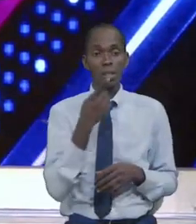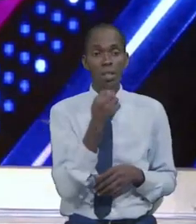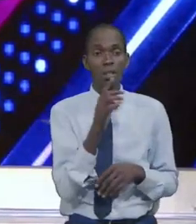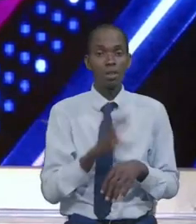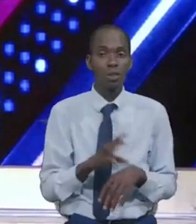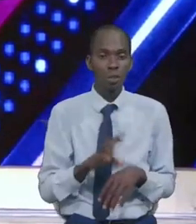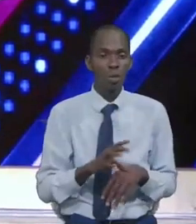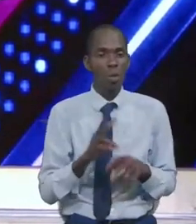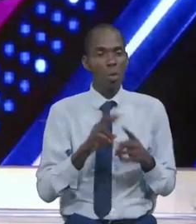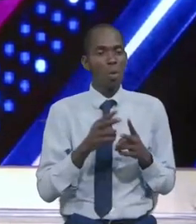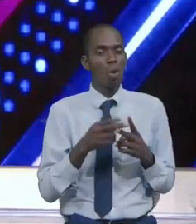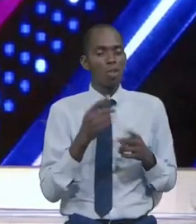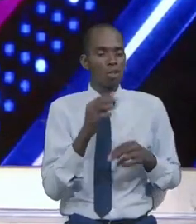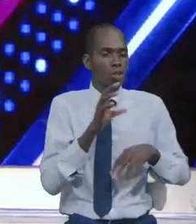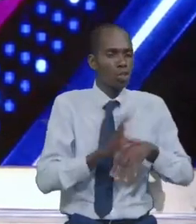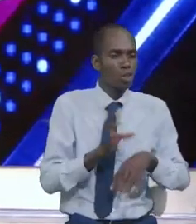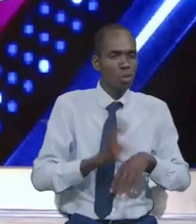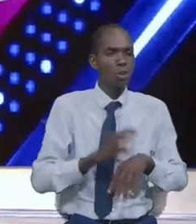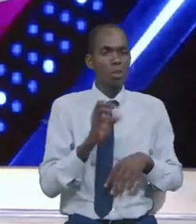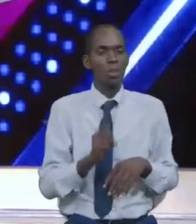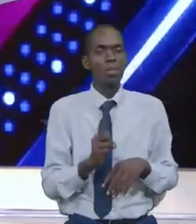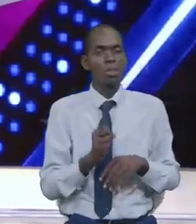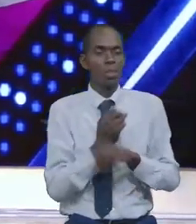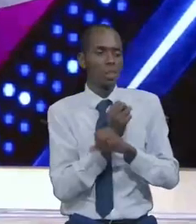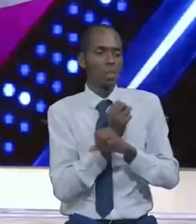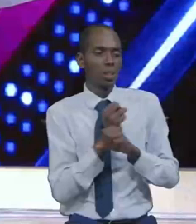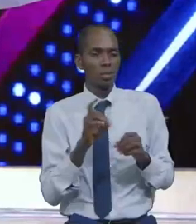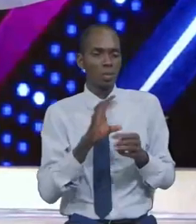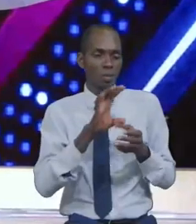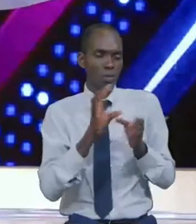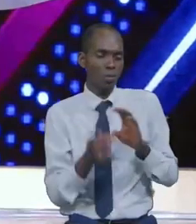L'église sauvée, convertie par Christ,